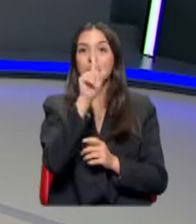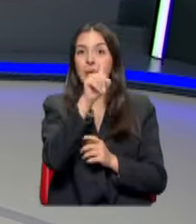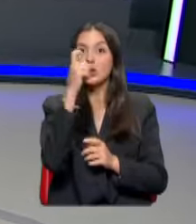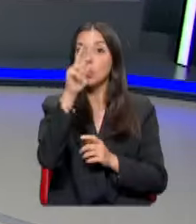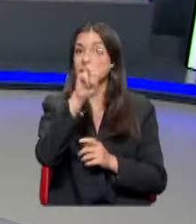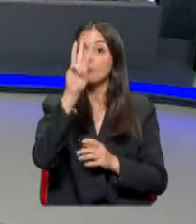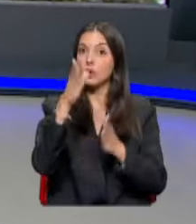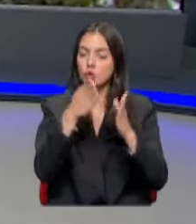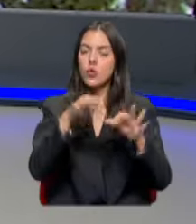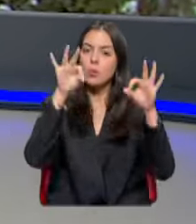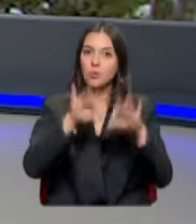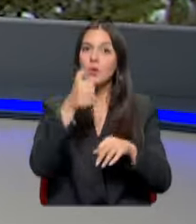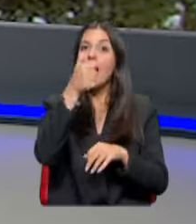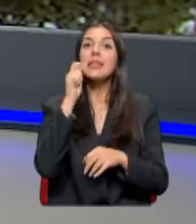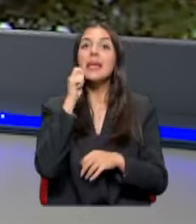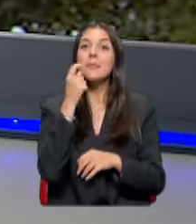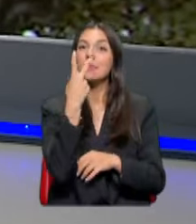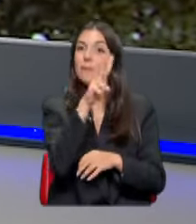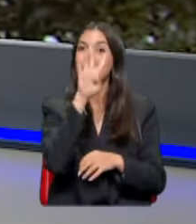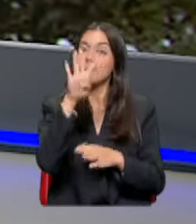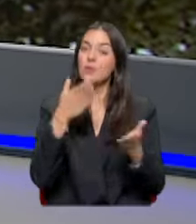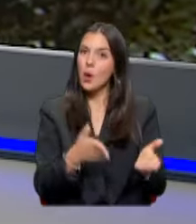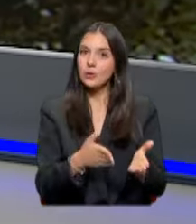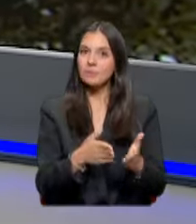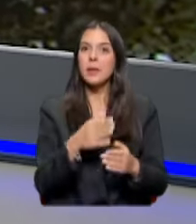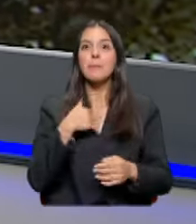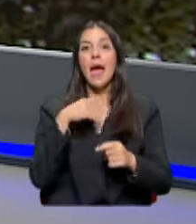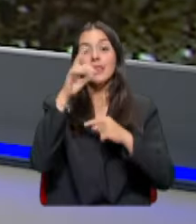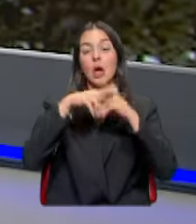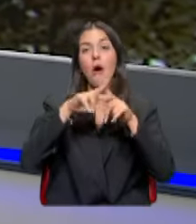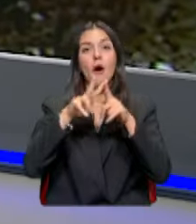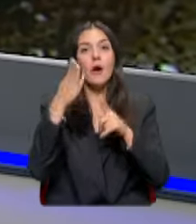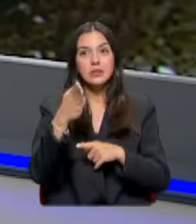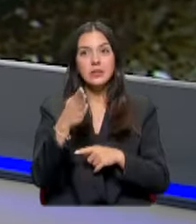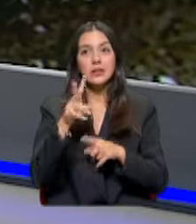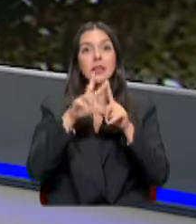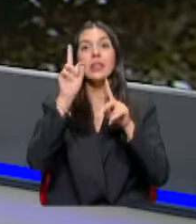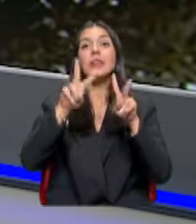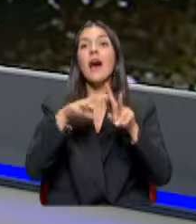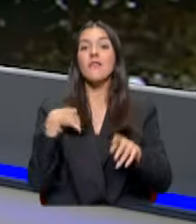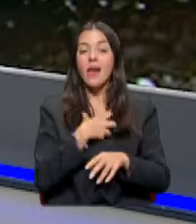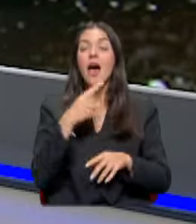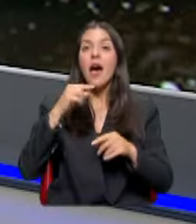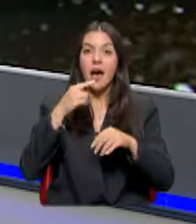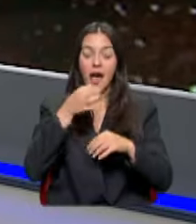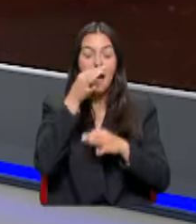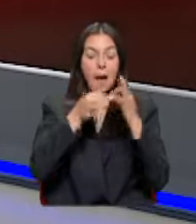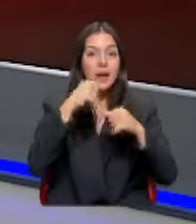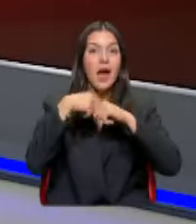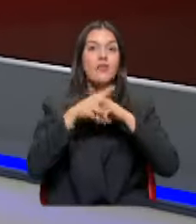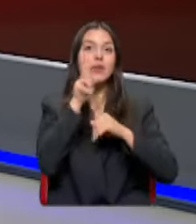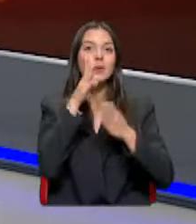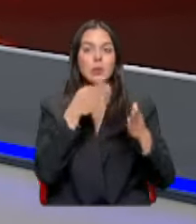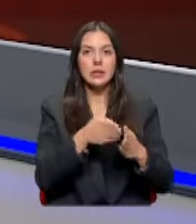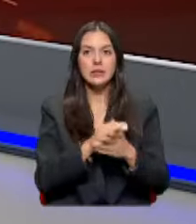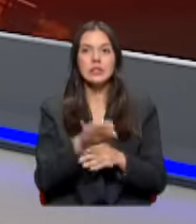6 Ekim 2023 ve bugün 6 Ekim 2024. Efendim ben Ozan Gündoğdu. Now ana haber hafta sonundasınız.